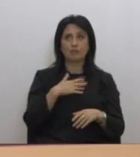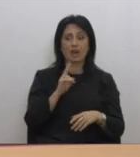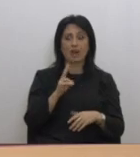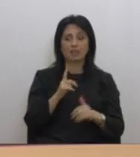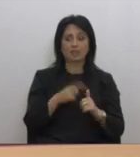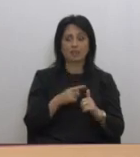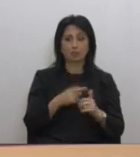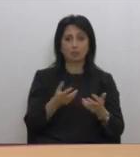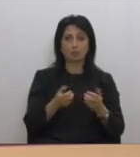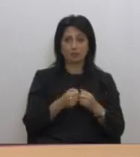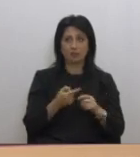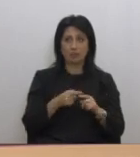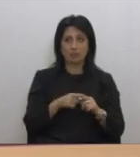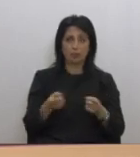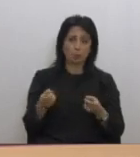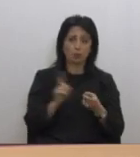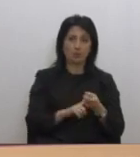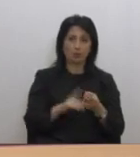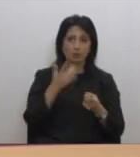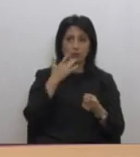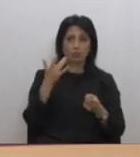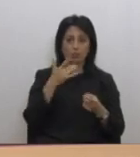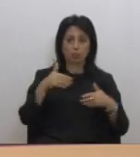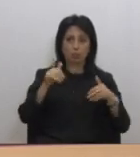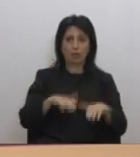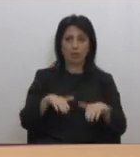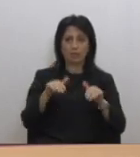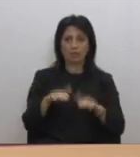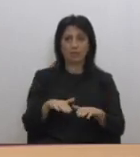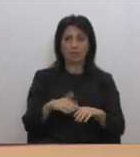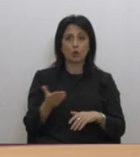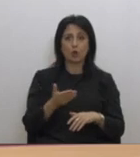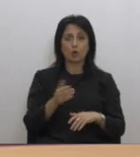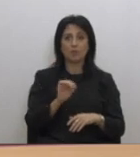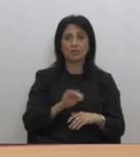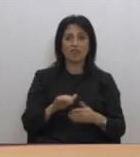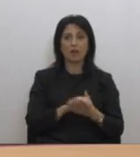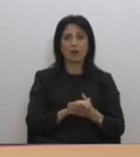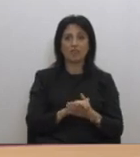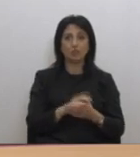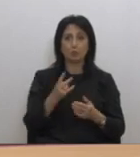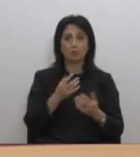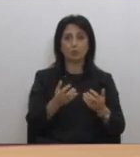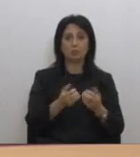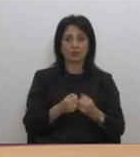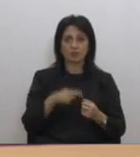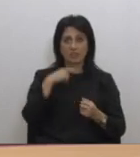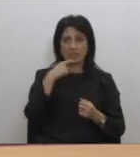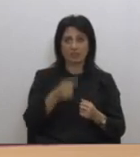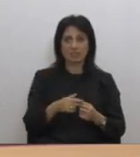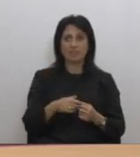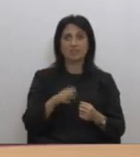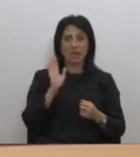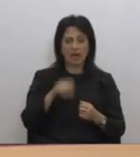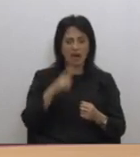კანდიდატის სტატუსი მივიღოთ და ეს უკავშირდება პოლიტიკურ გადაწყვეტილებას, რომელიც ევროკავშირმა უნდა მიიღოს და თქვას, რომ კარგი